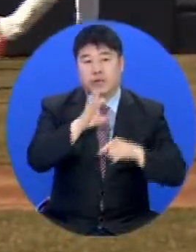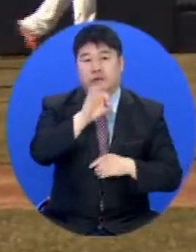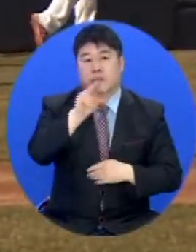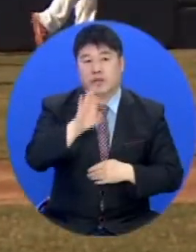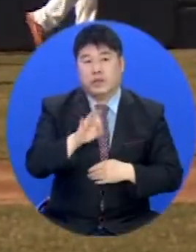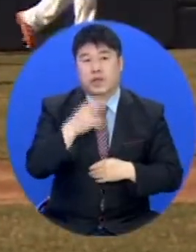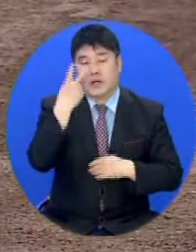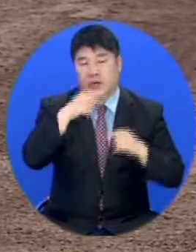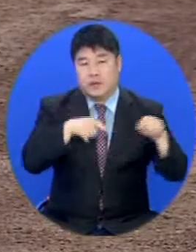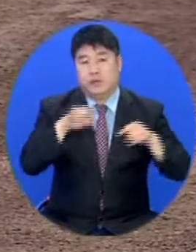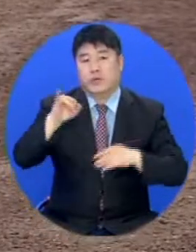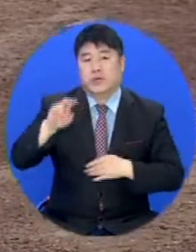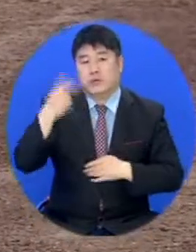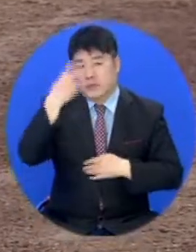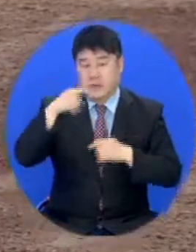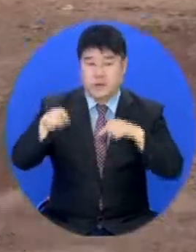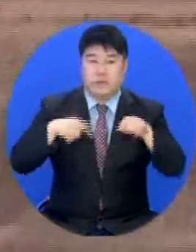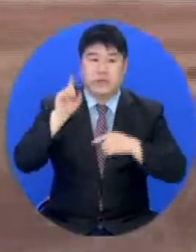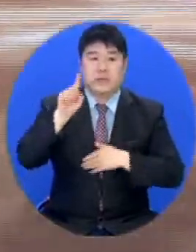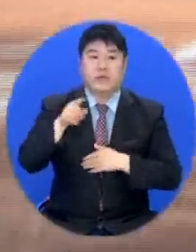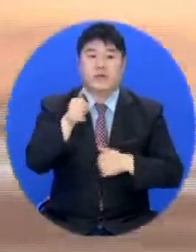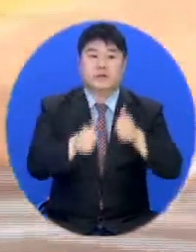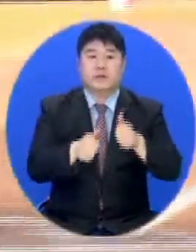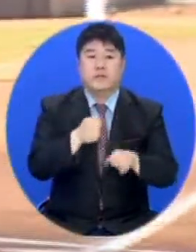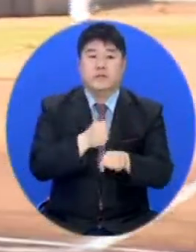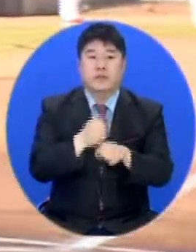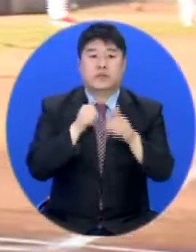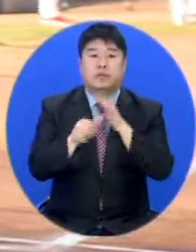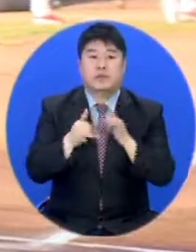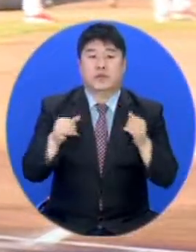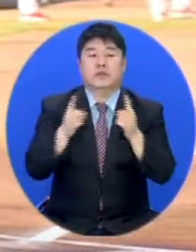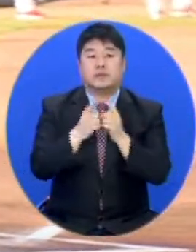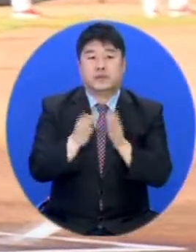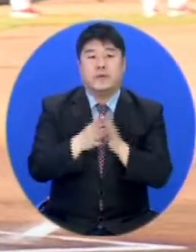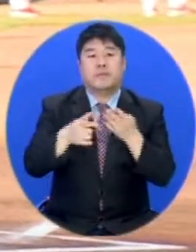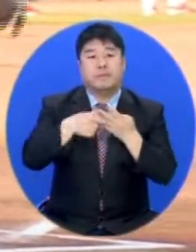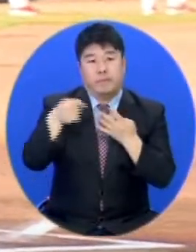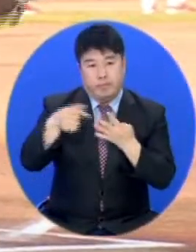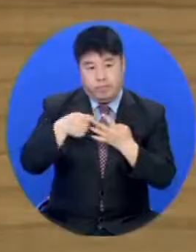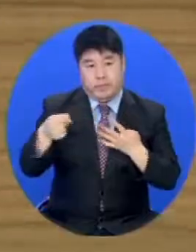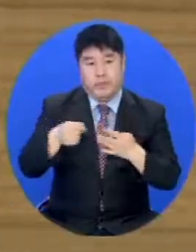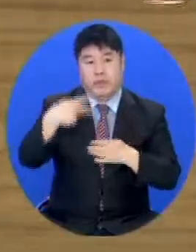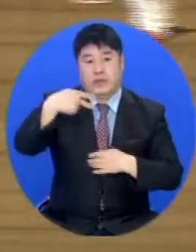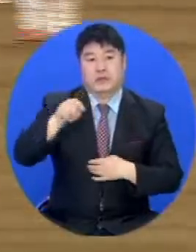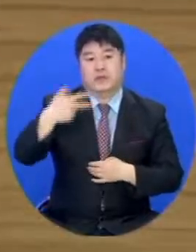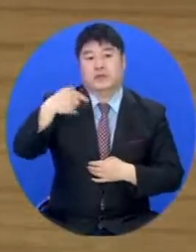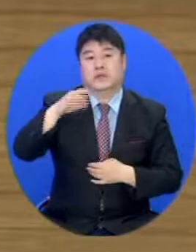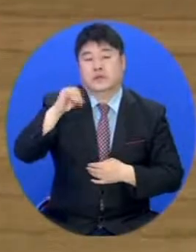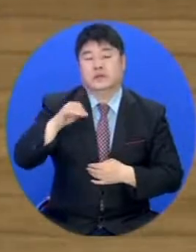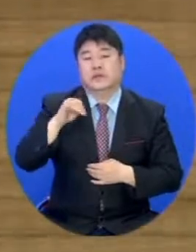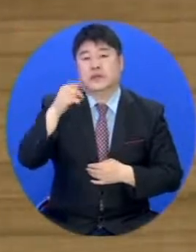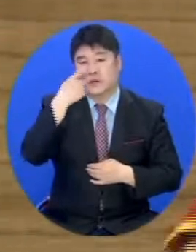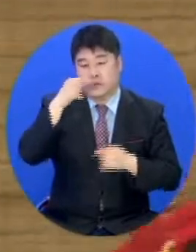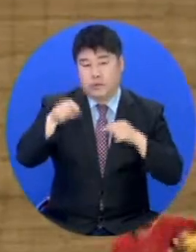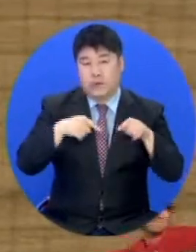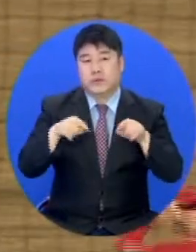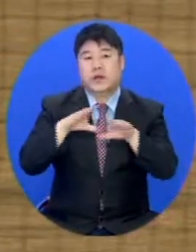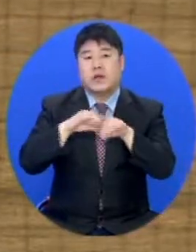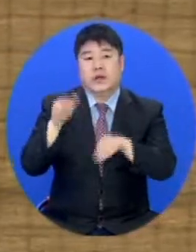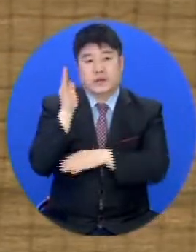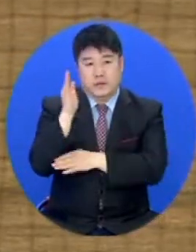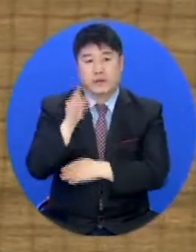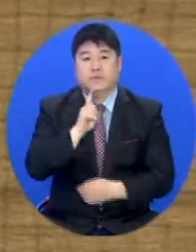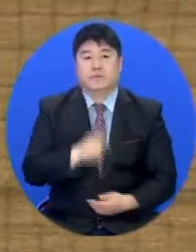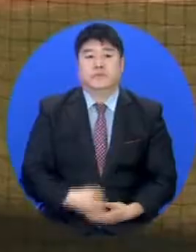양 감독과 임 감독은 내일 경기에 나설 선수들을 직접 선발했고 서재윤 코치는 해설자로 나설 예정입니다.